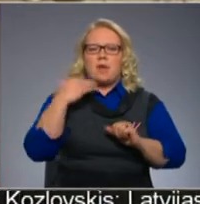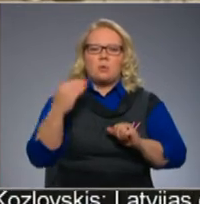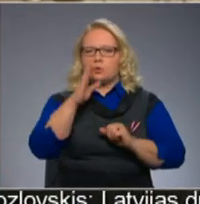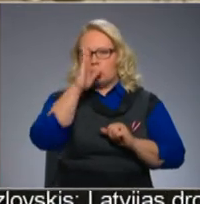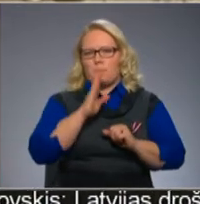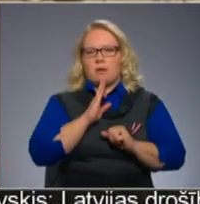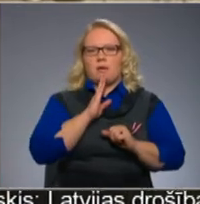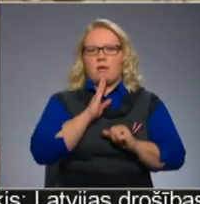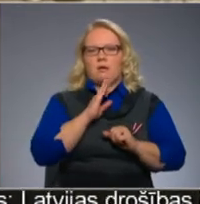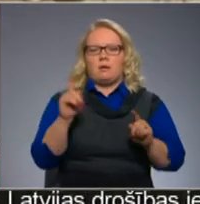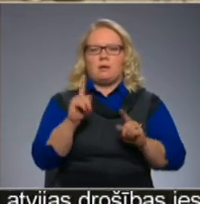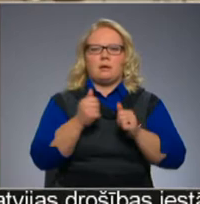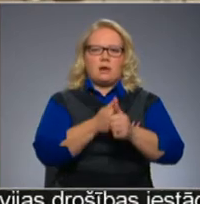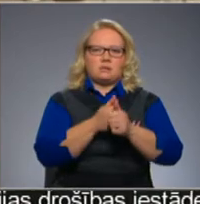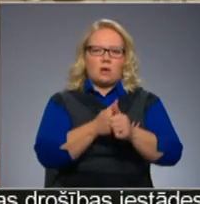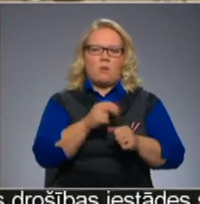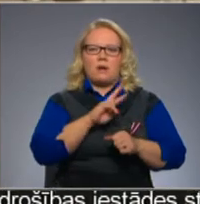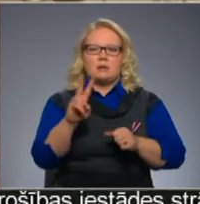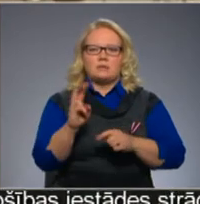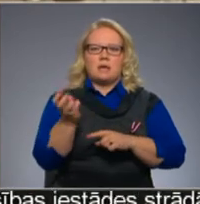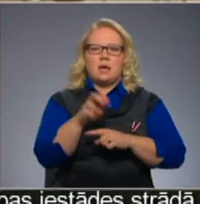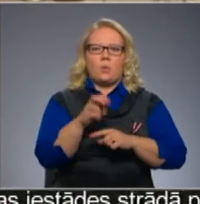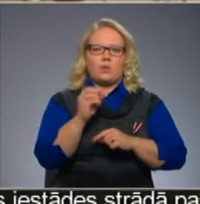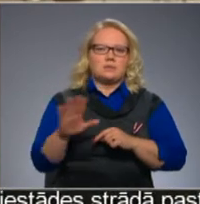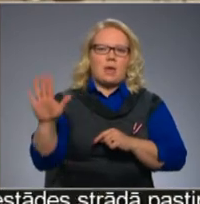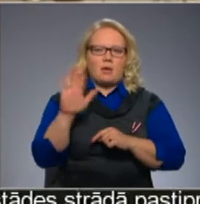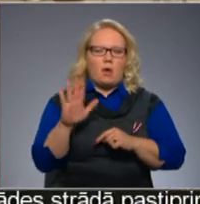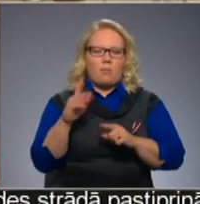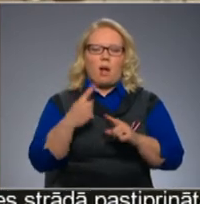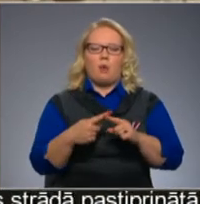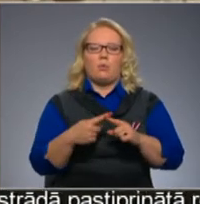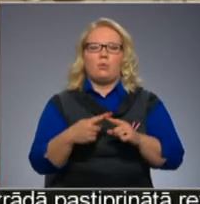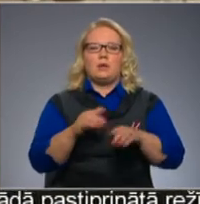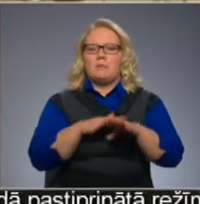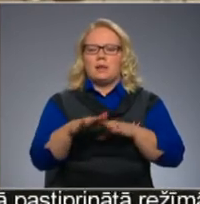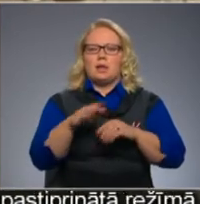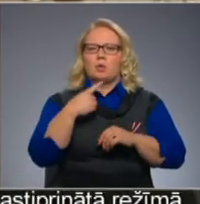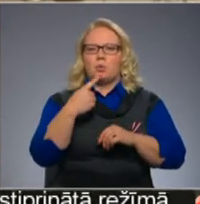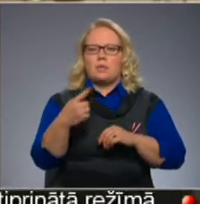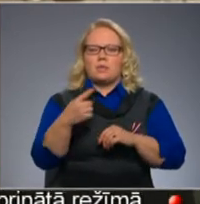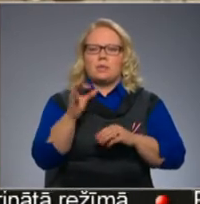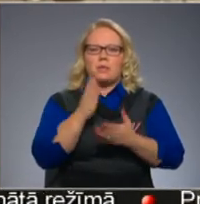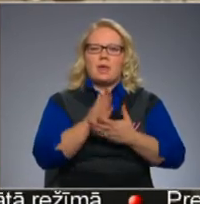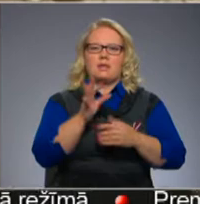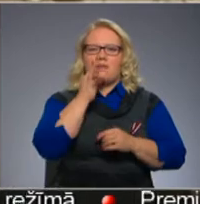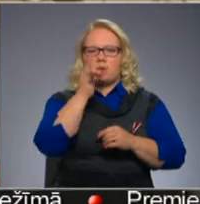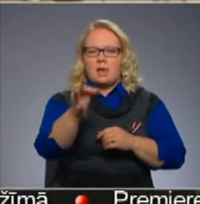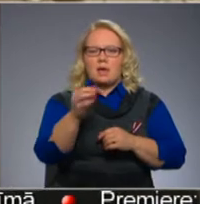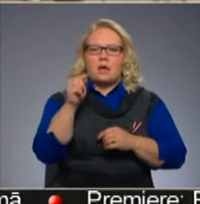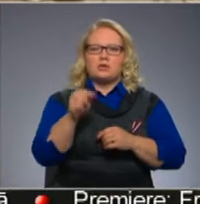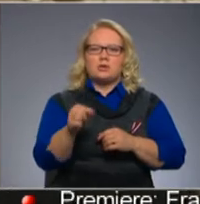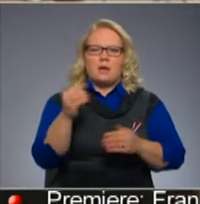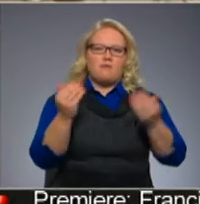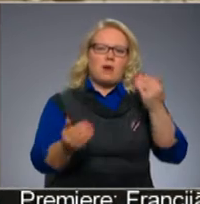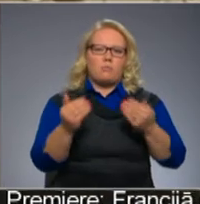nopietnāk jāsako līdzi, kas ierodās Eiropā. Un es pilnīgi noteikti varu teikt, ka šī